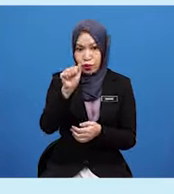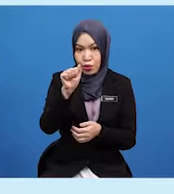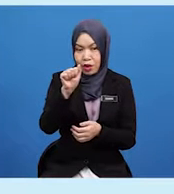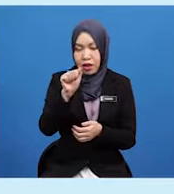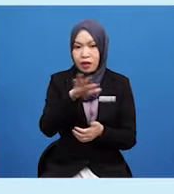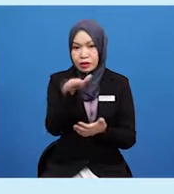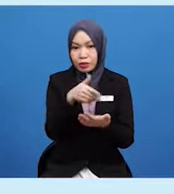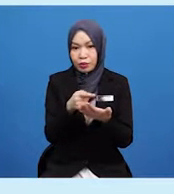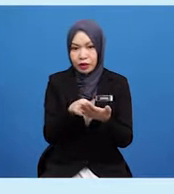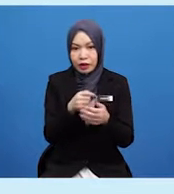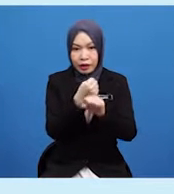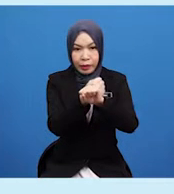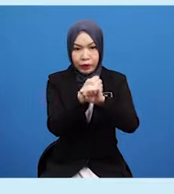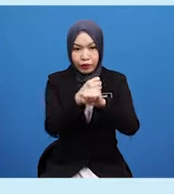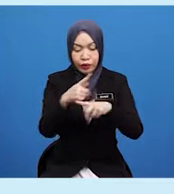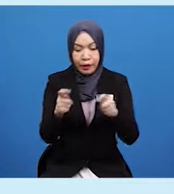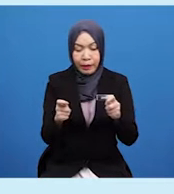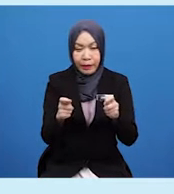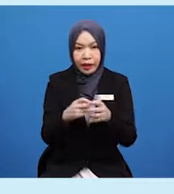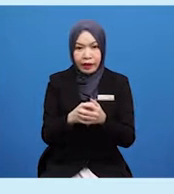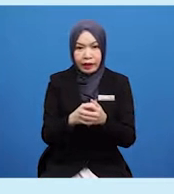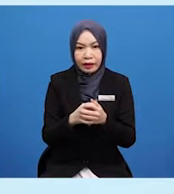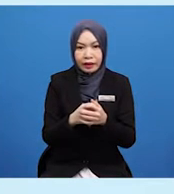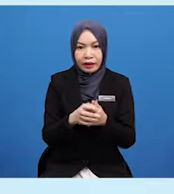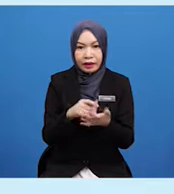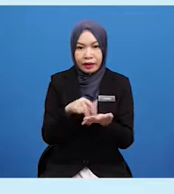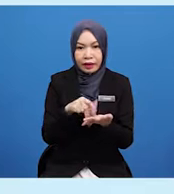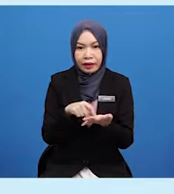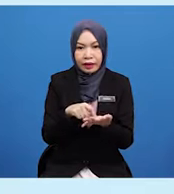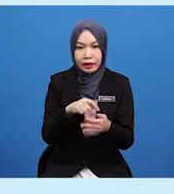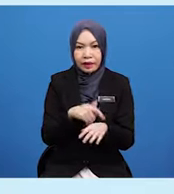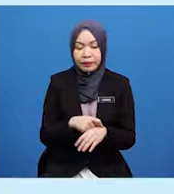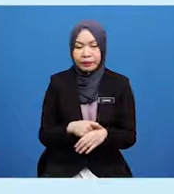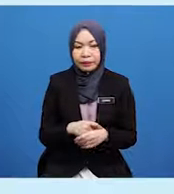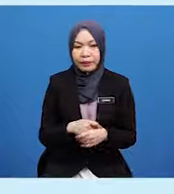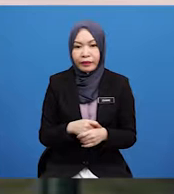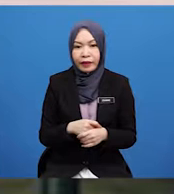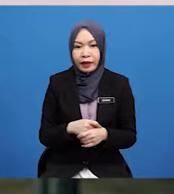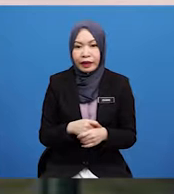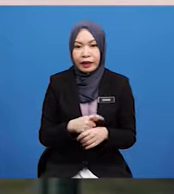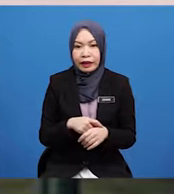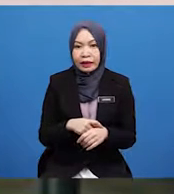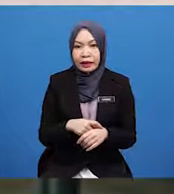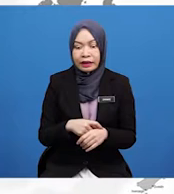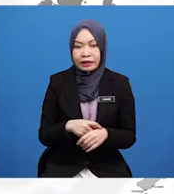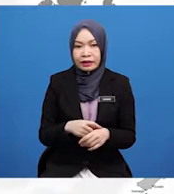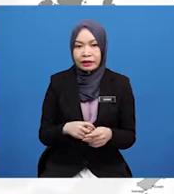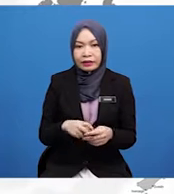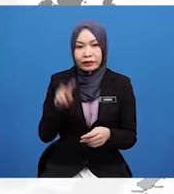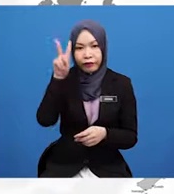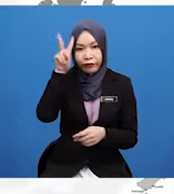Malaysia pancang Highland sahyun w6 murid-murid